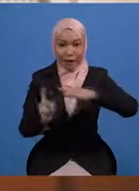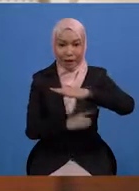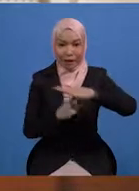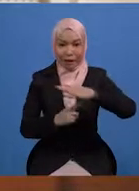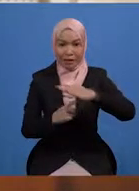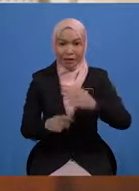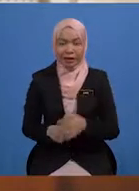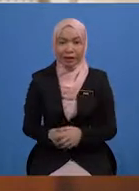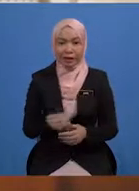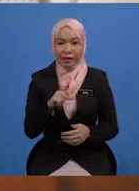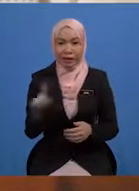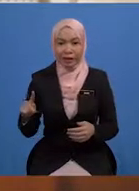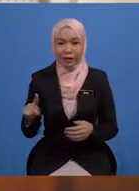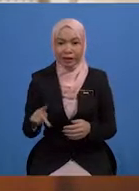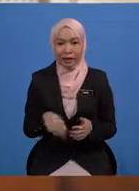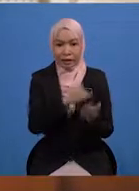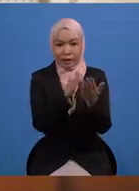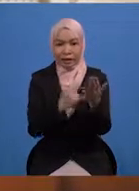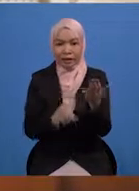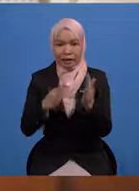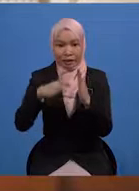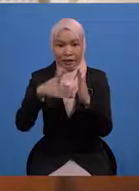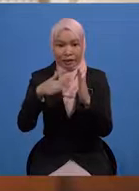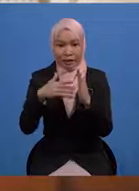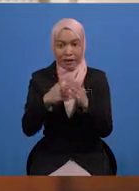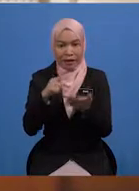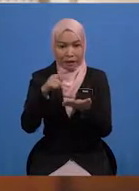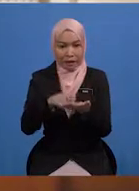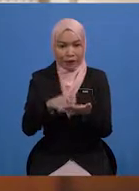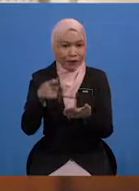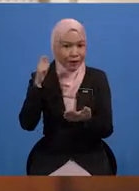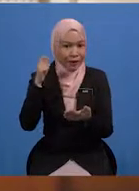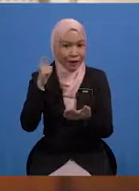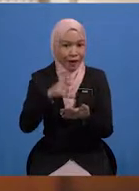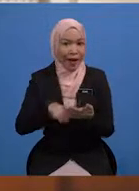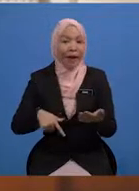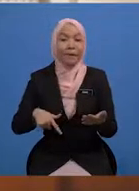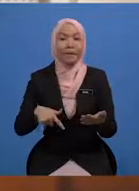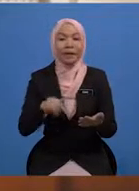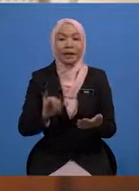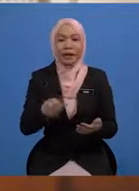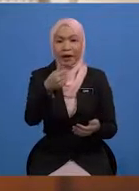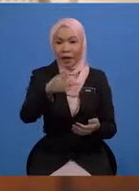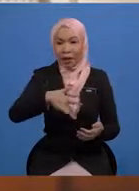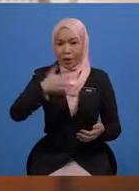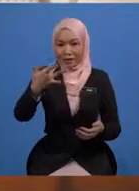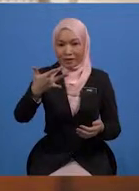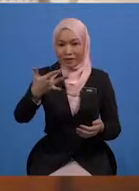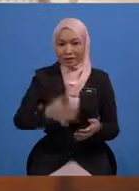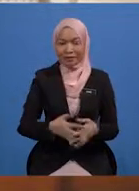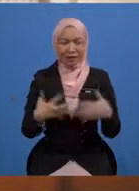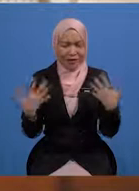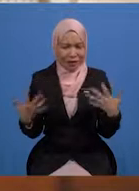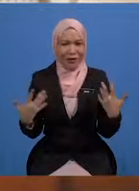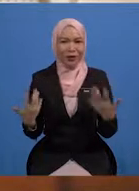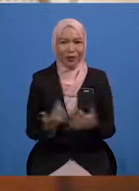Berdasarkan karya catan yang telah kita buat tadi, apakah perasaan kamu? Tentu seronok, kan? Selain